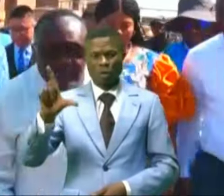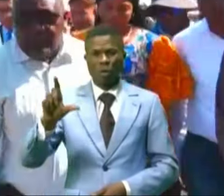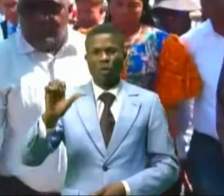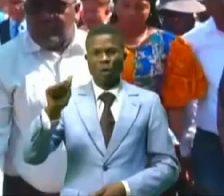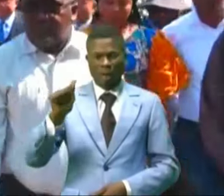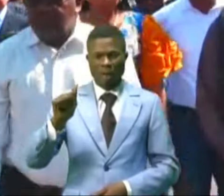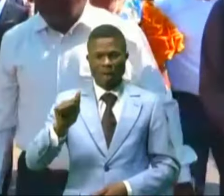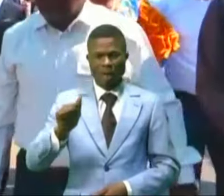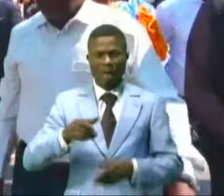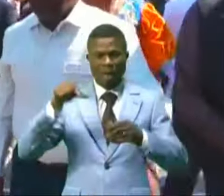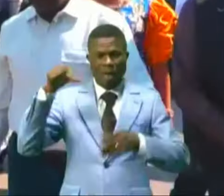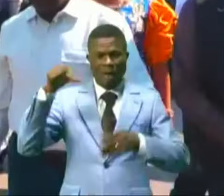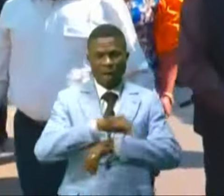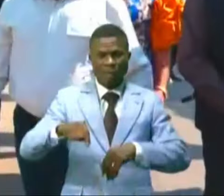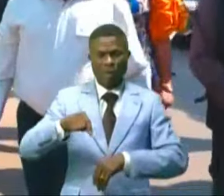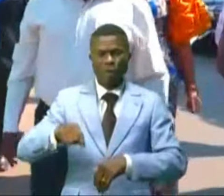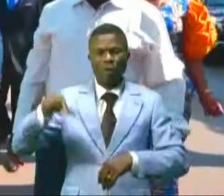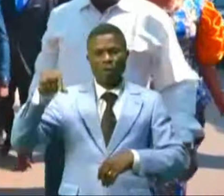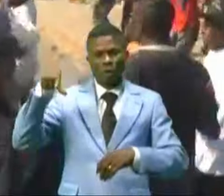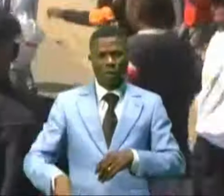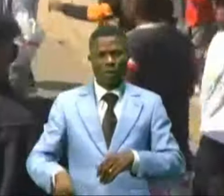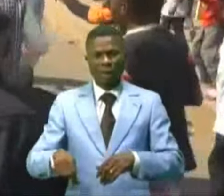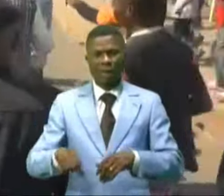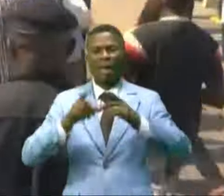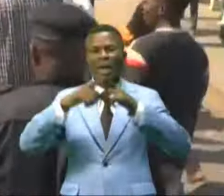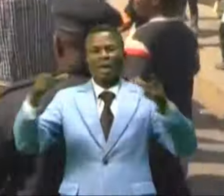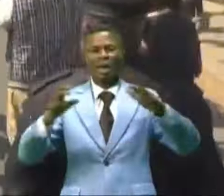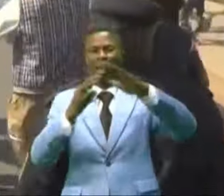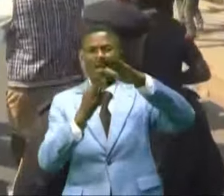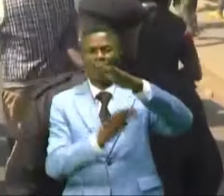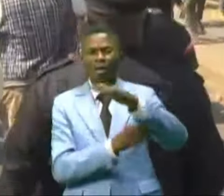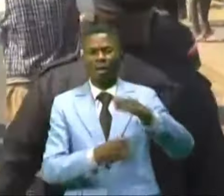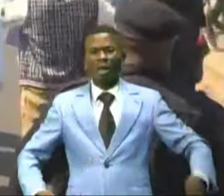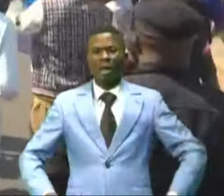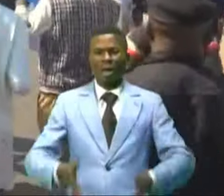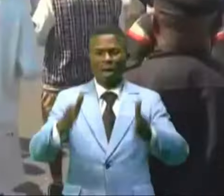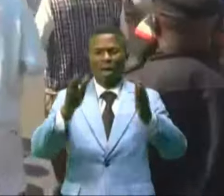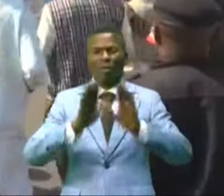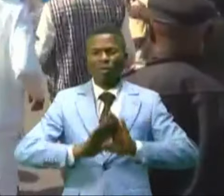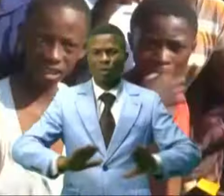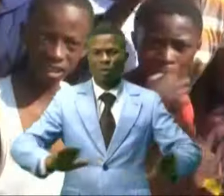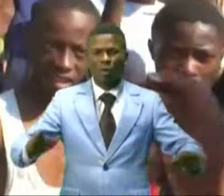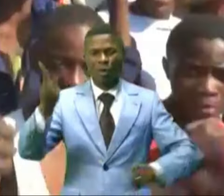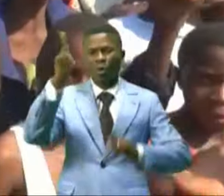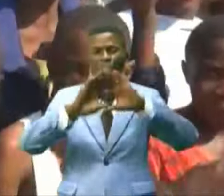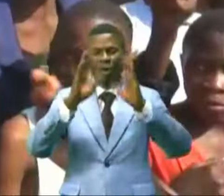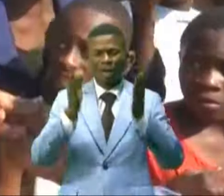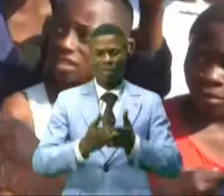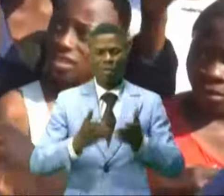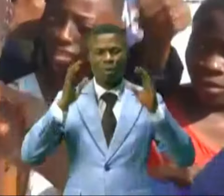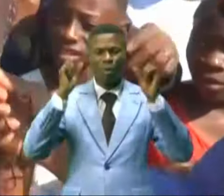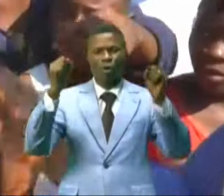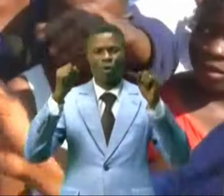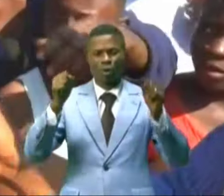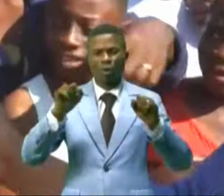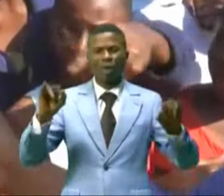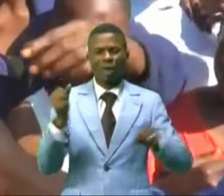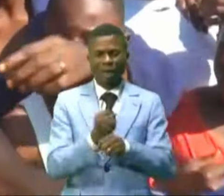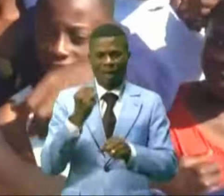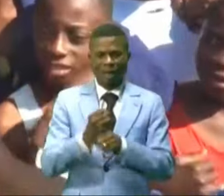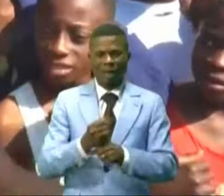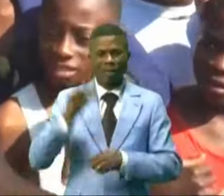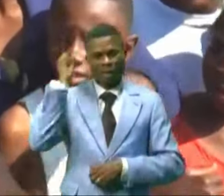en passant par le Grand Pont, jusqu'à sa jonction avec l'avenue des Plaines, les habitants ont salué le travail de Jacques Kaboula Katwe.